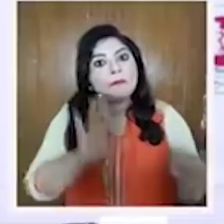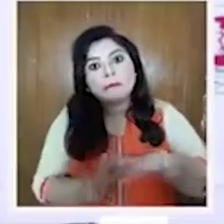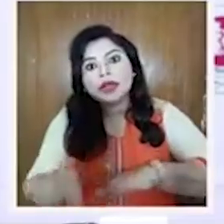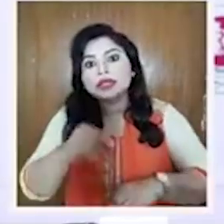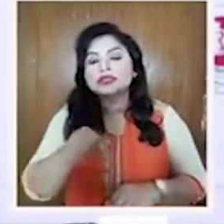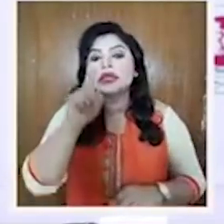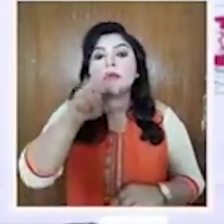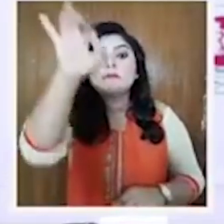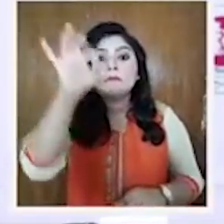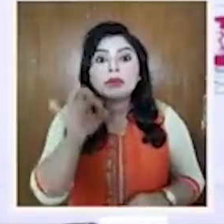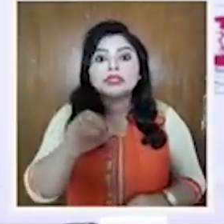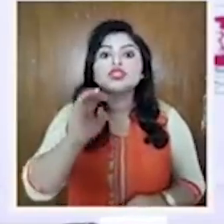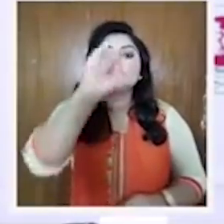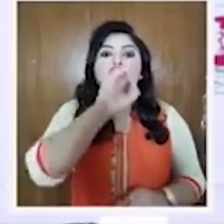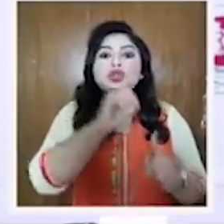80 বছরের 4 জন।